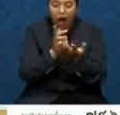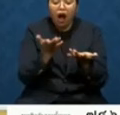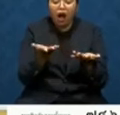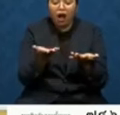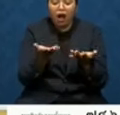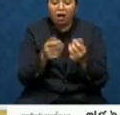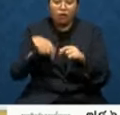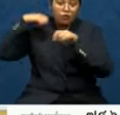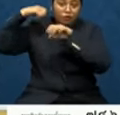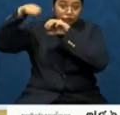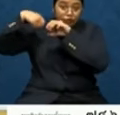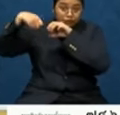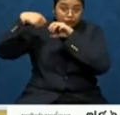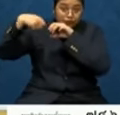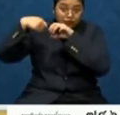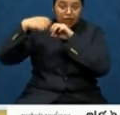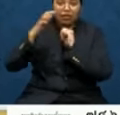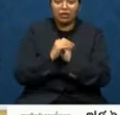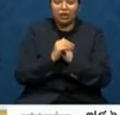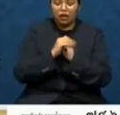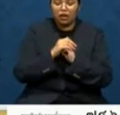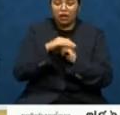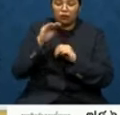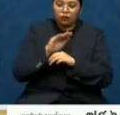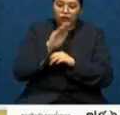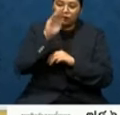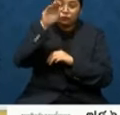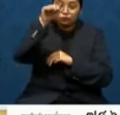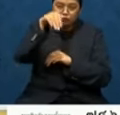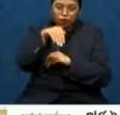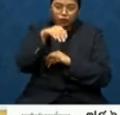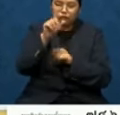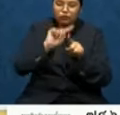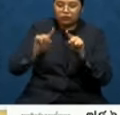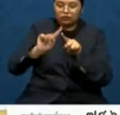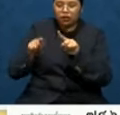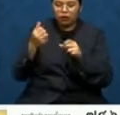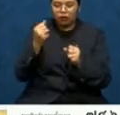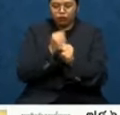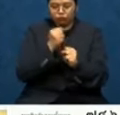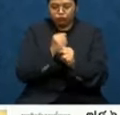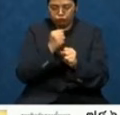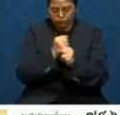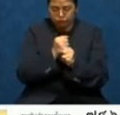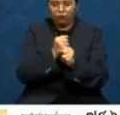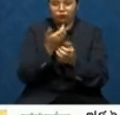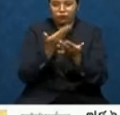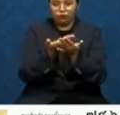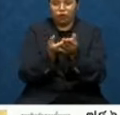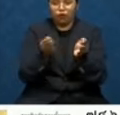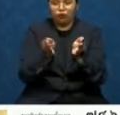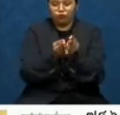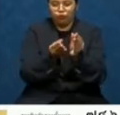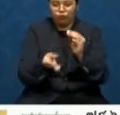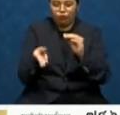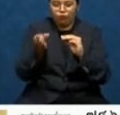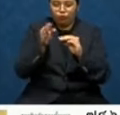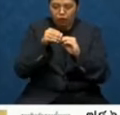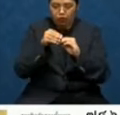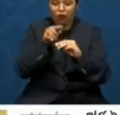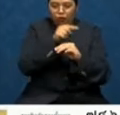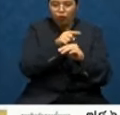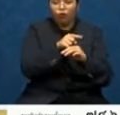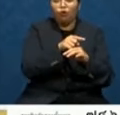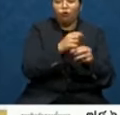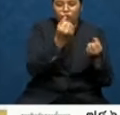ภาพยนตร์เรื่อง Jurassic Parkทำเงินมากกว่าส่งออกรถยนต์ฮุนไดล้านห้าแสนคำนับจากวันนั้น